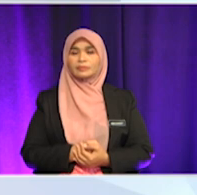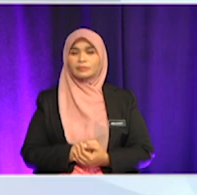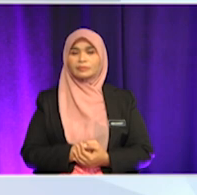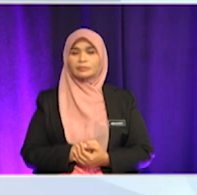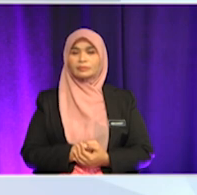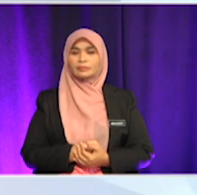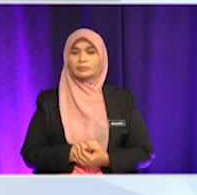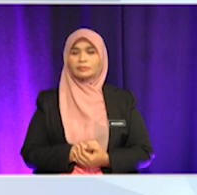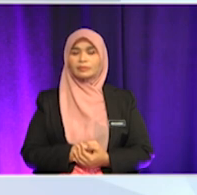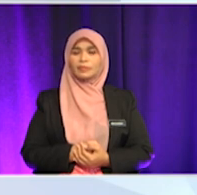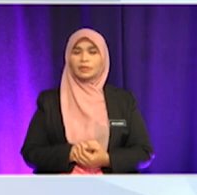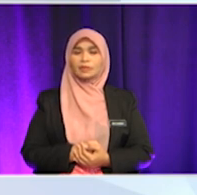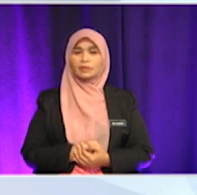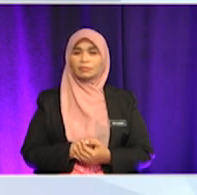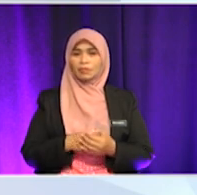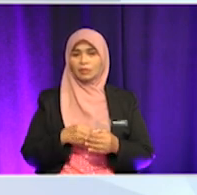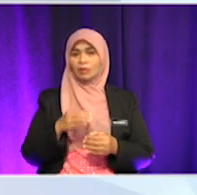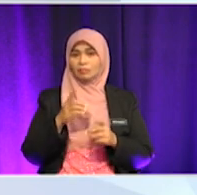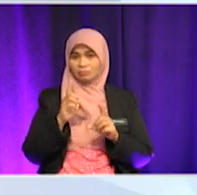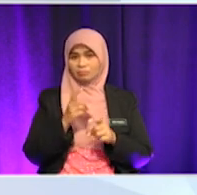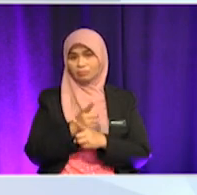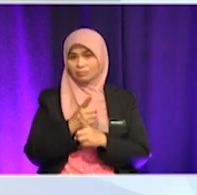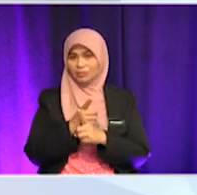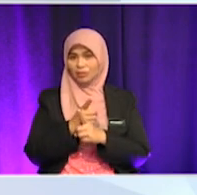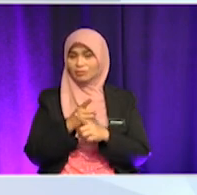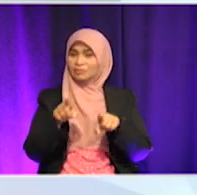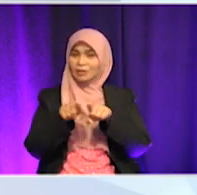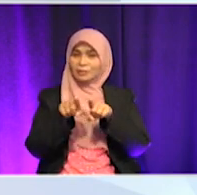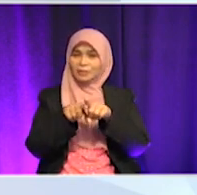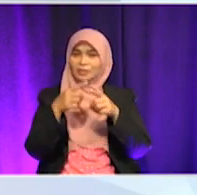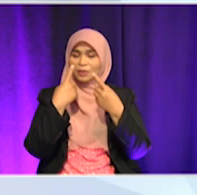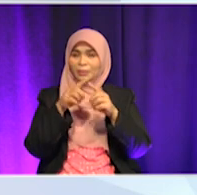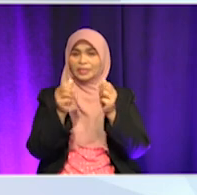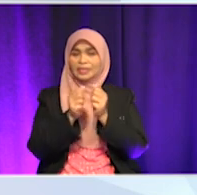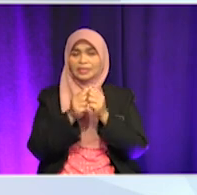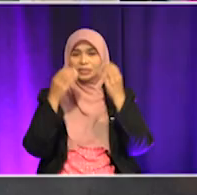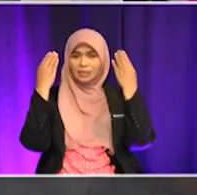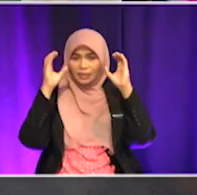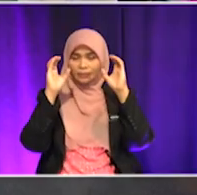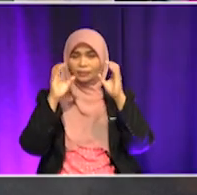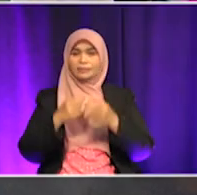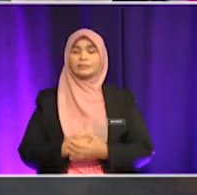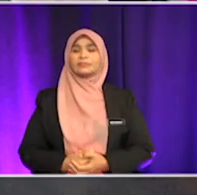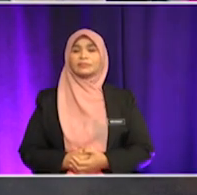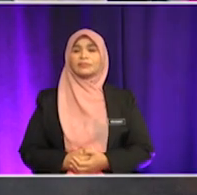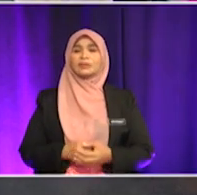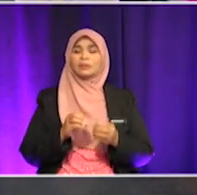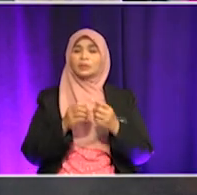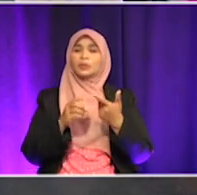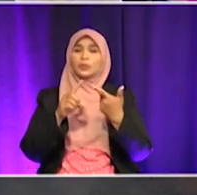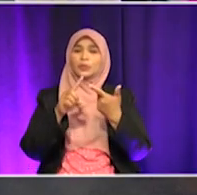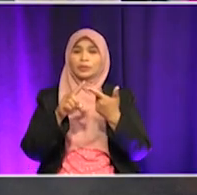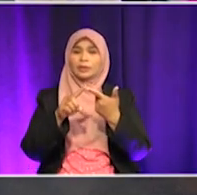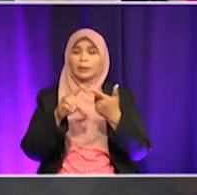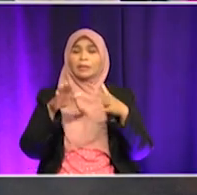singa. Okey, betul? Dapat tak sama tak jawapan dengan saya murid-murid? Sama cikgu. Ifa dapat yang sama. Okey, yang kedua, bagaimana kita